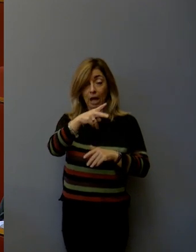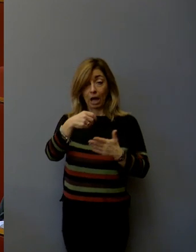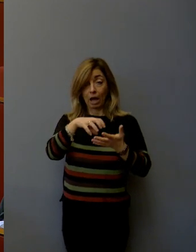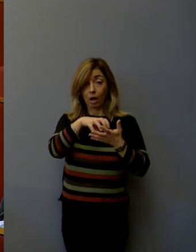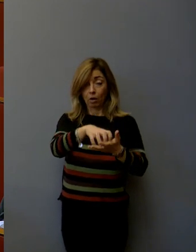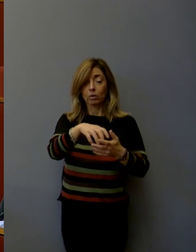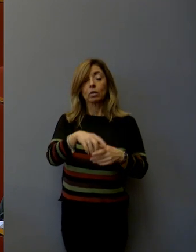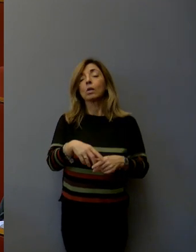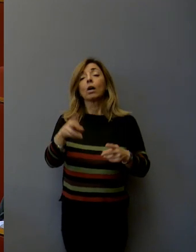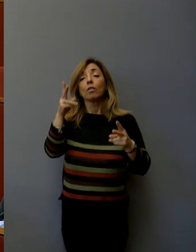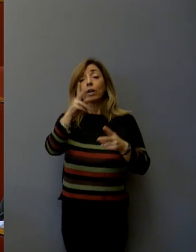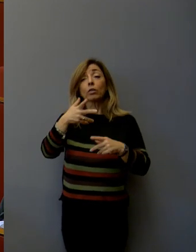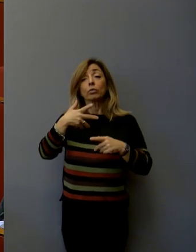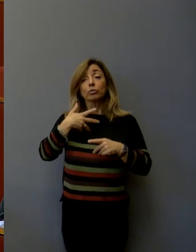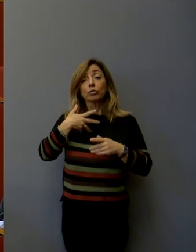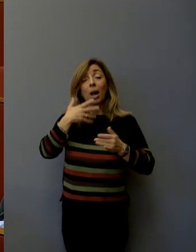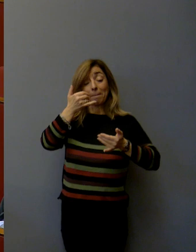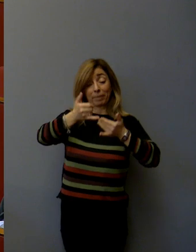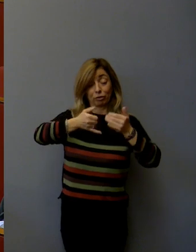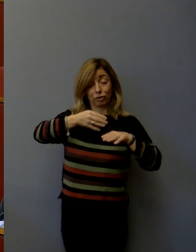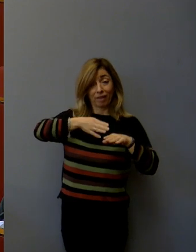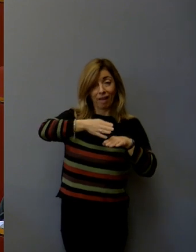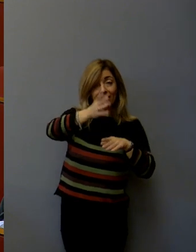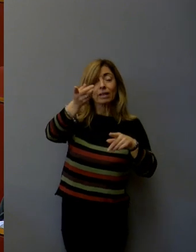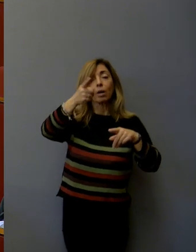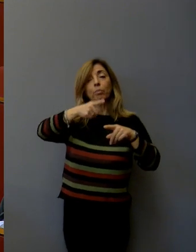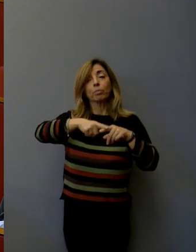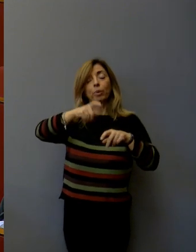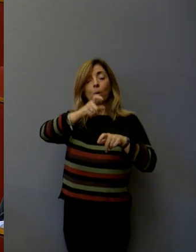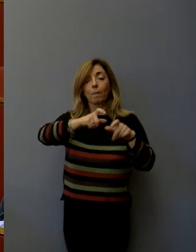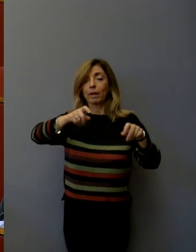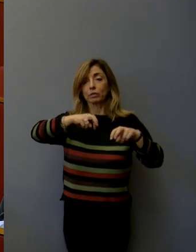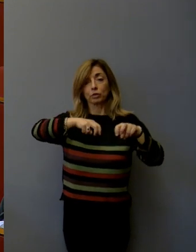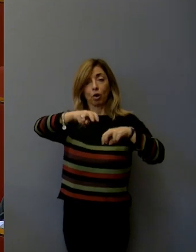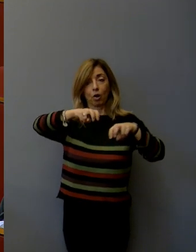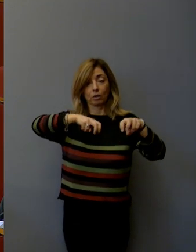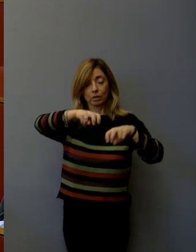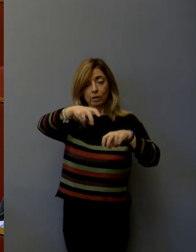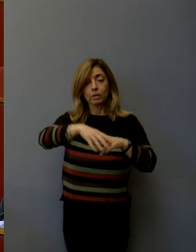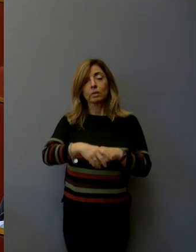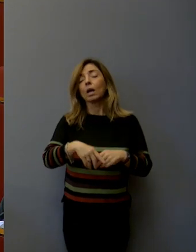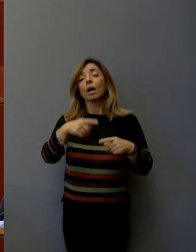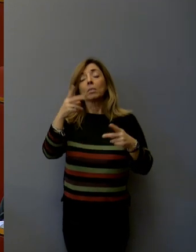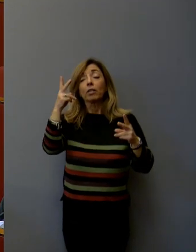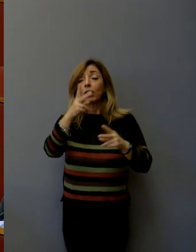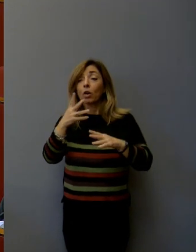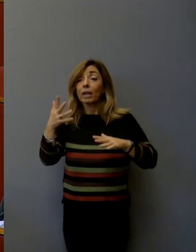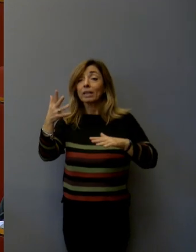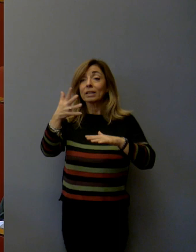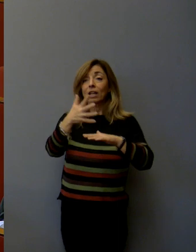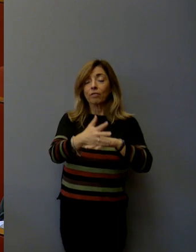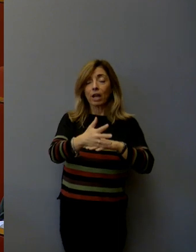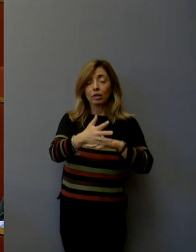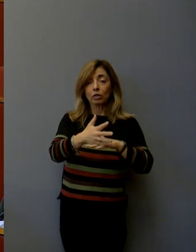che camminano non sappiamo dove Saranno questi interventi qualunque intervento che abbia questo cifra 100.000